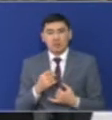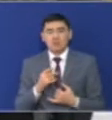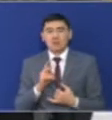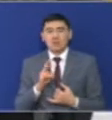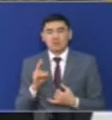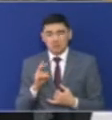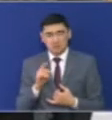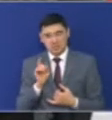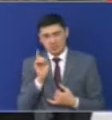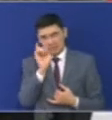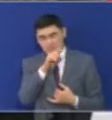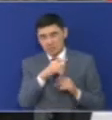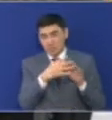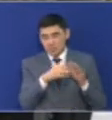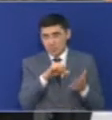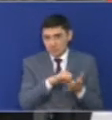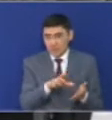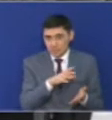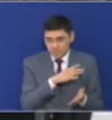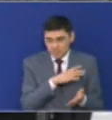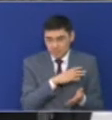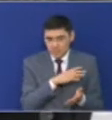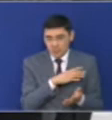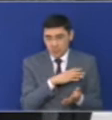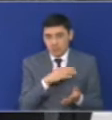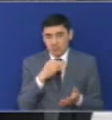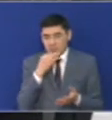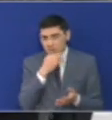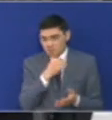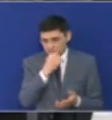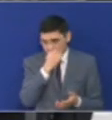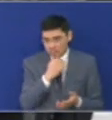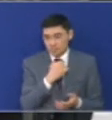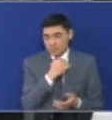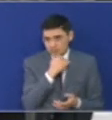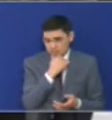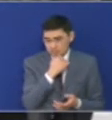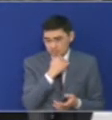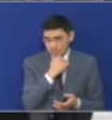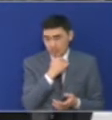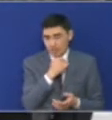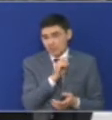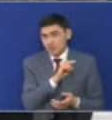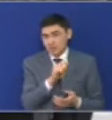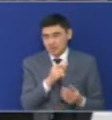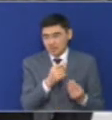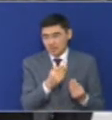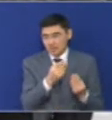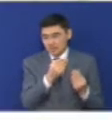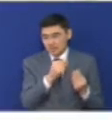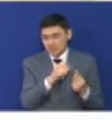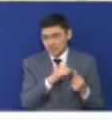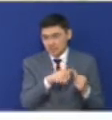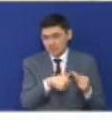пробежал и отстоял великую победу, нашу признательность и сыновью благодарность. Вечная слава и